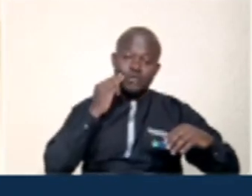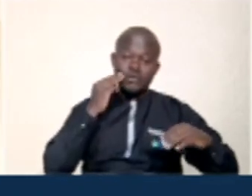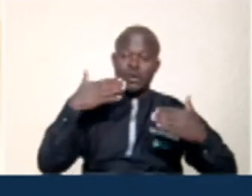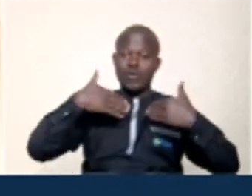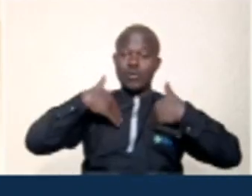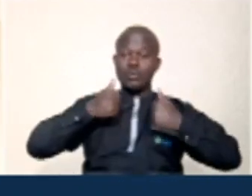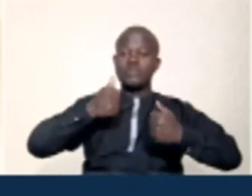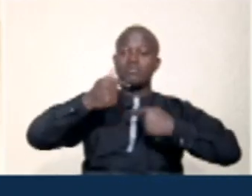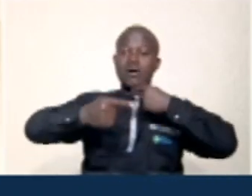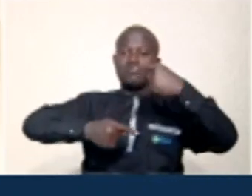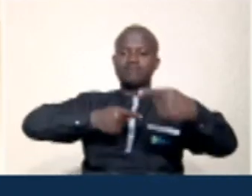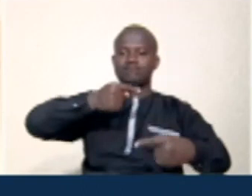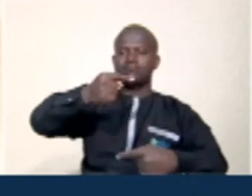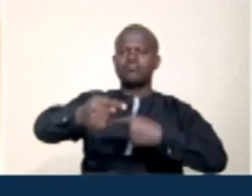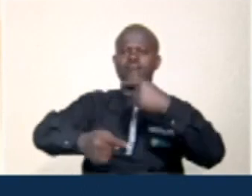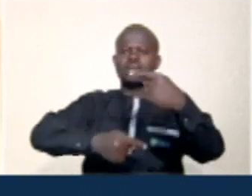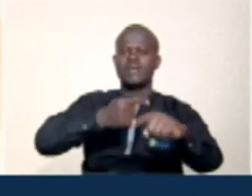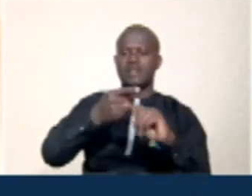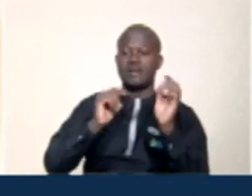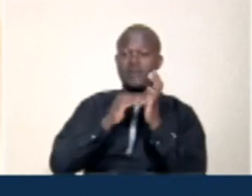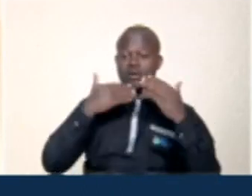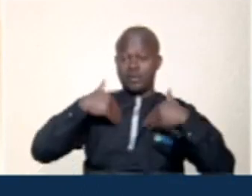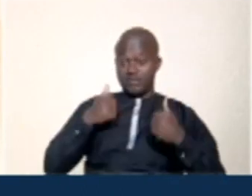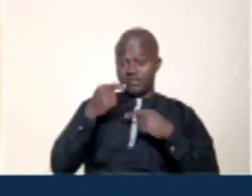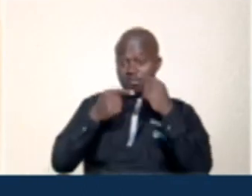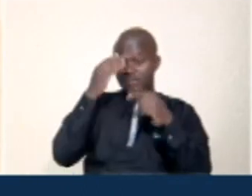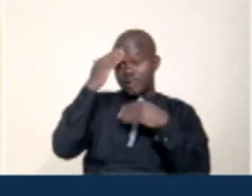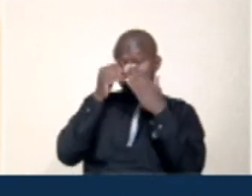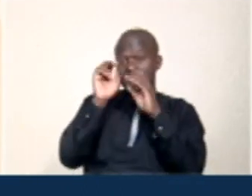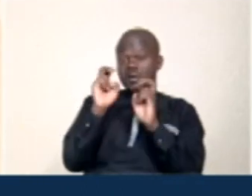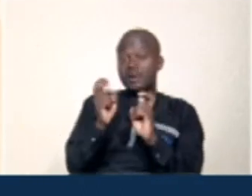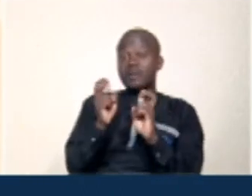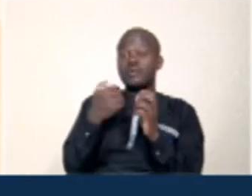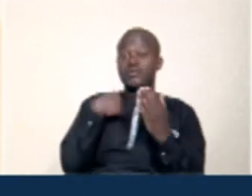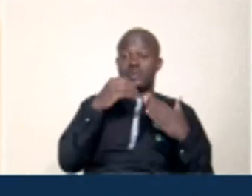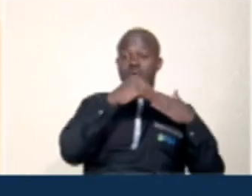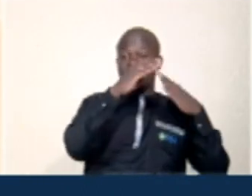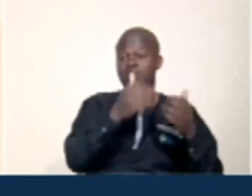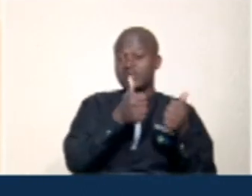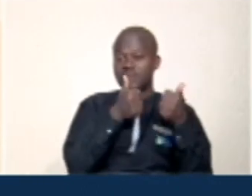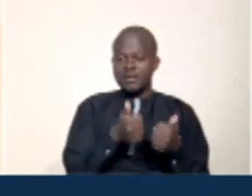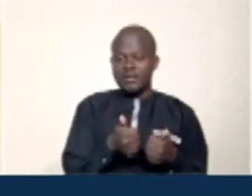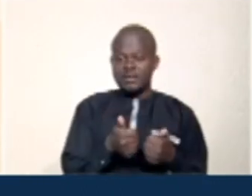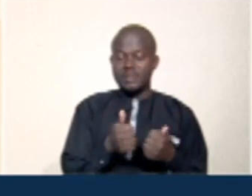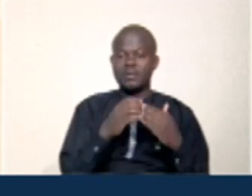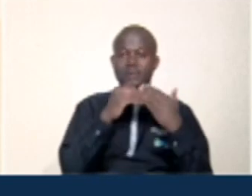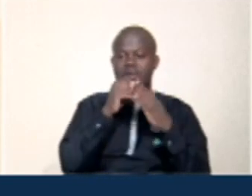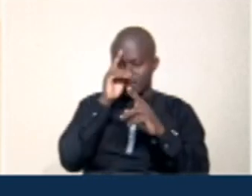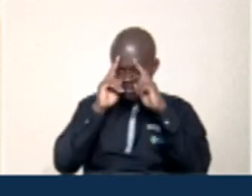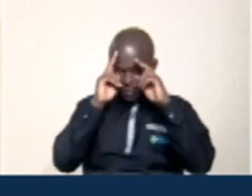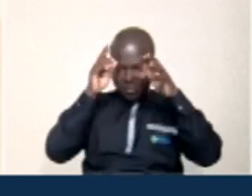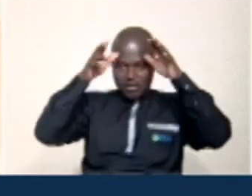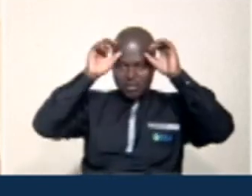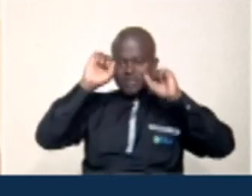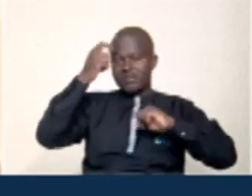ubuzima bukomeza kandi ubuzima bwakomeje kubera yuko ufite ubuyobozi bwiza burangajwe imbere na nyakubahwa Perezida wa Repubulika